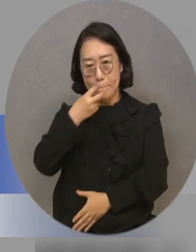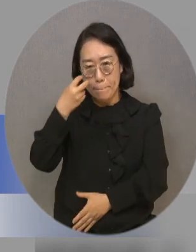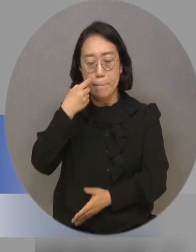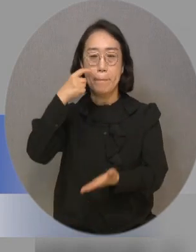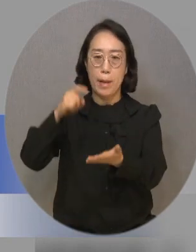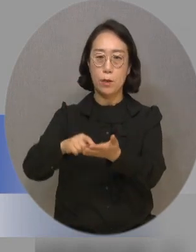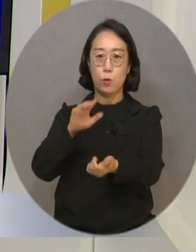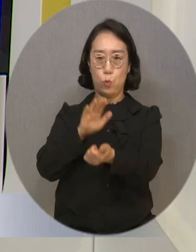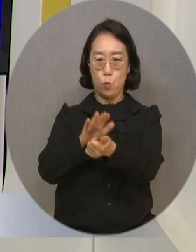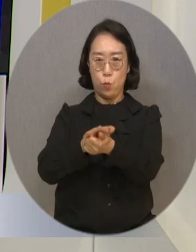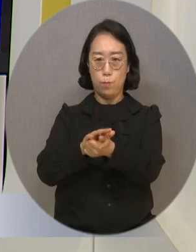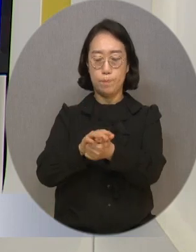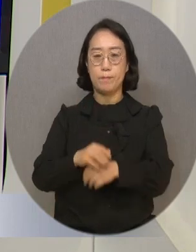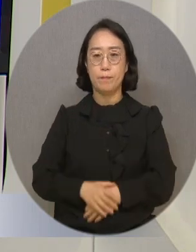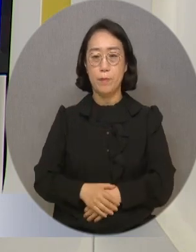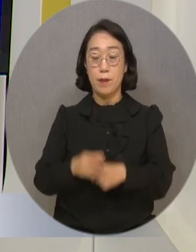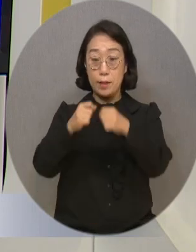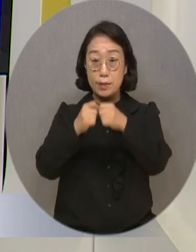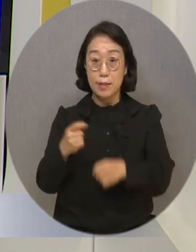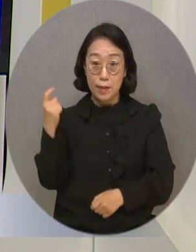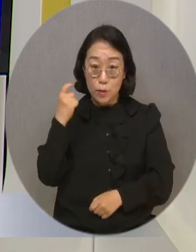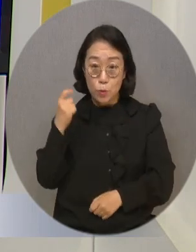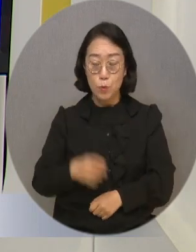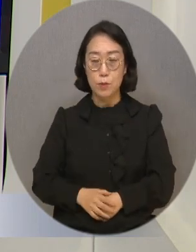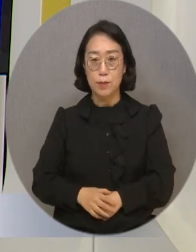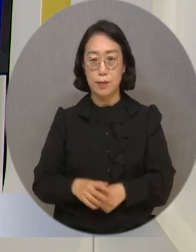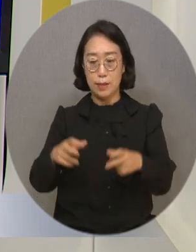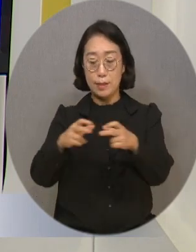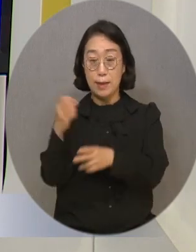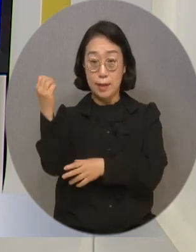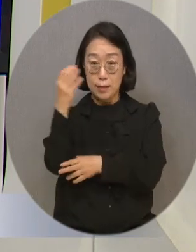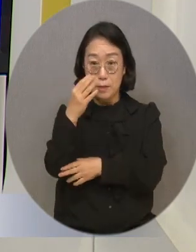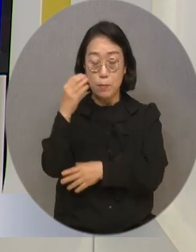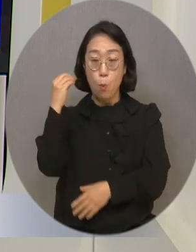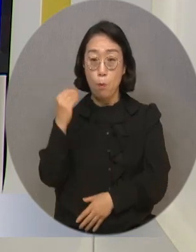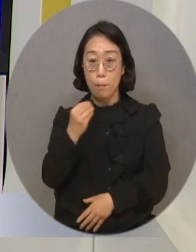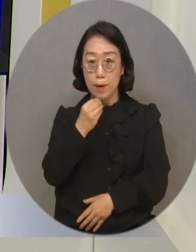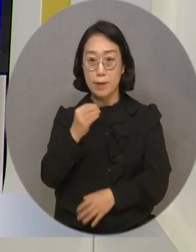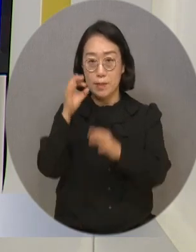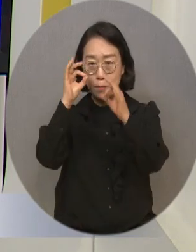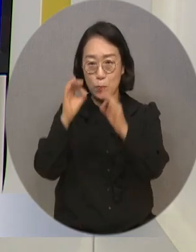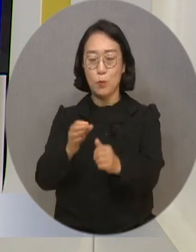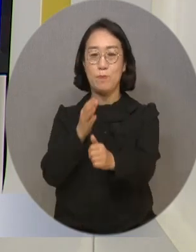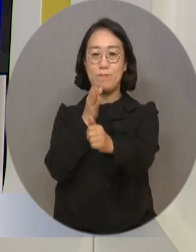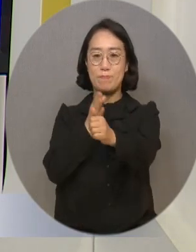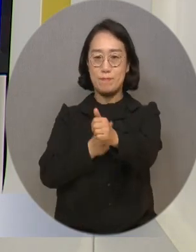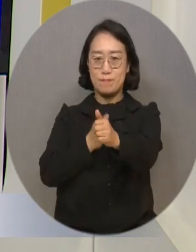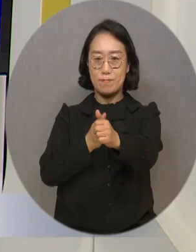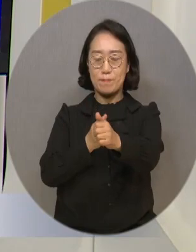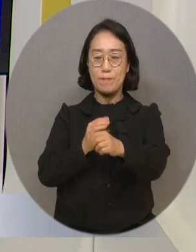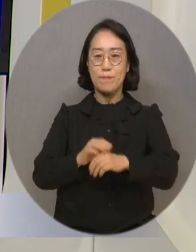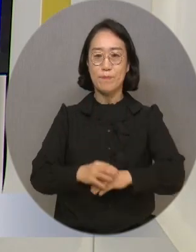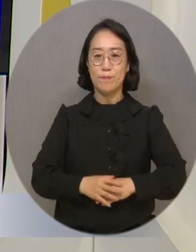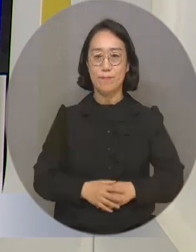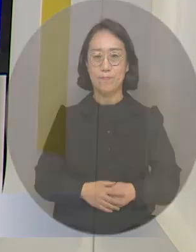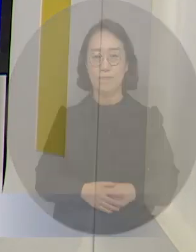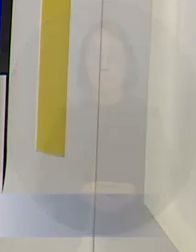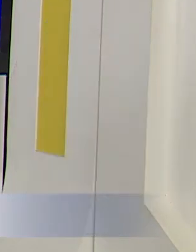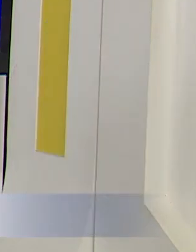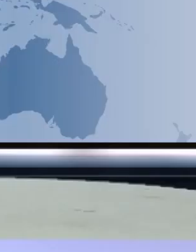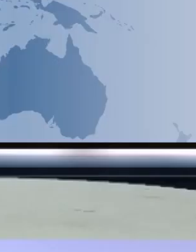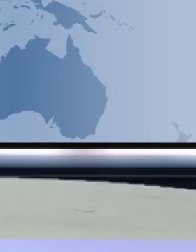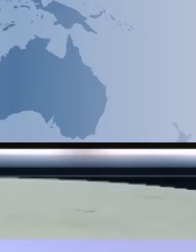계획입니다. 더 자세한 뉴스는 장애인신문과 웰페어 뉴스 홈페이지를 통해 확인할 수 있습니다.